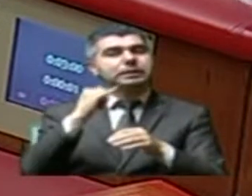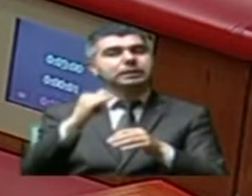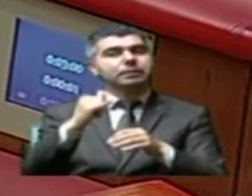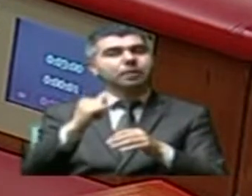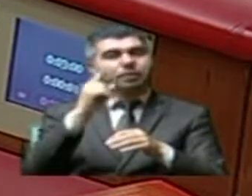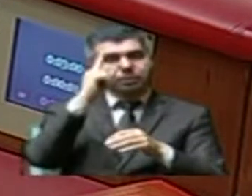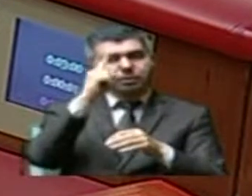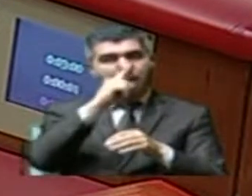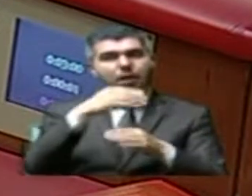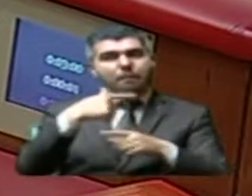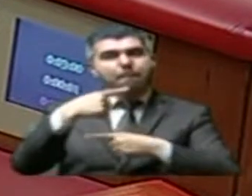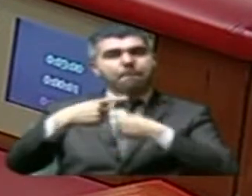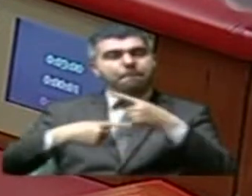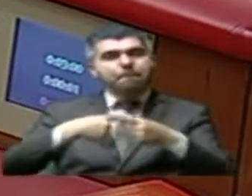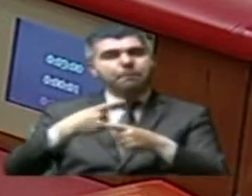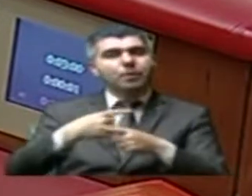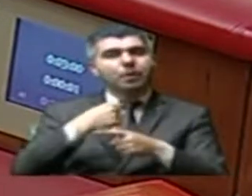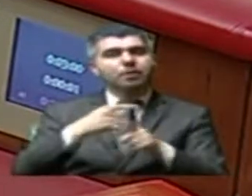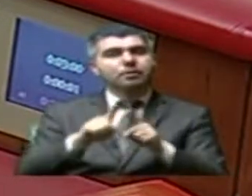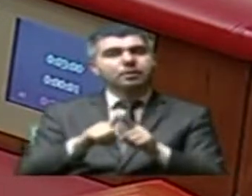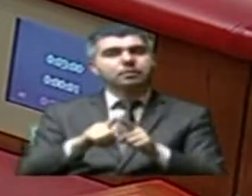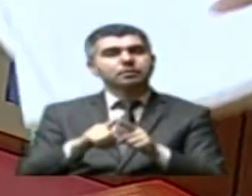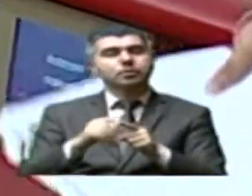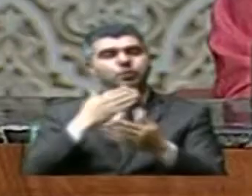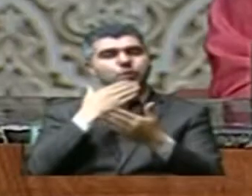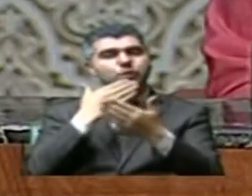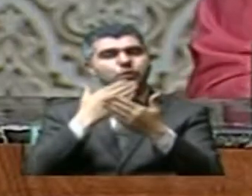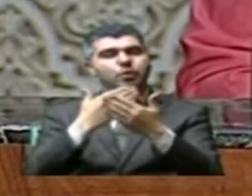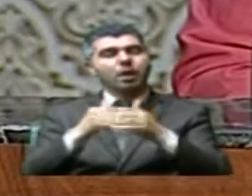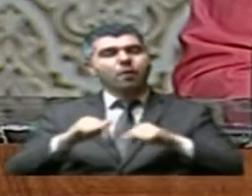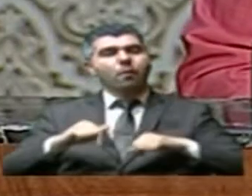الأساس اللي غادي تكون مستدامة. شكرا، نشكر السيدة كاتبة الدولة.